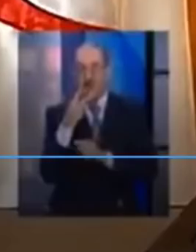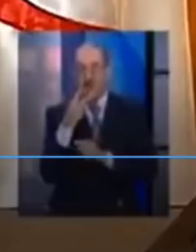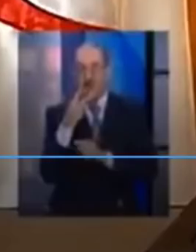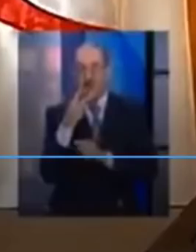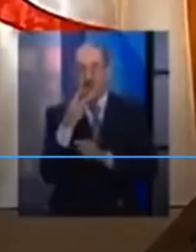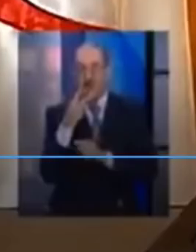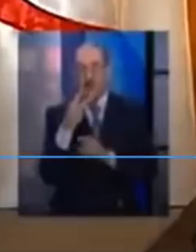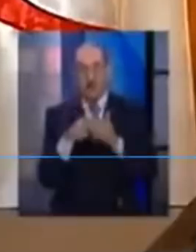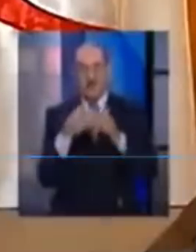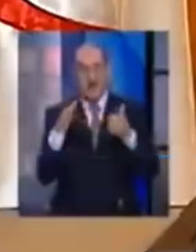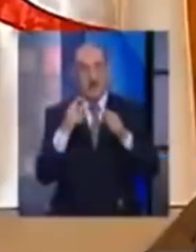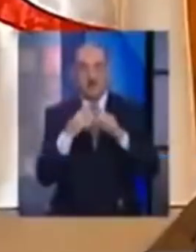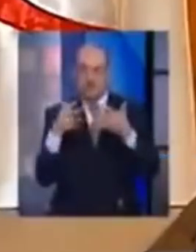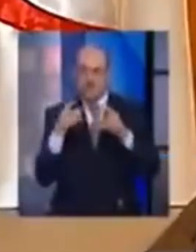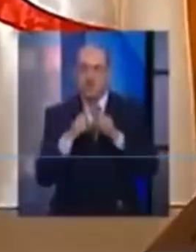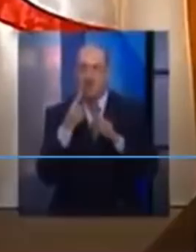تعنيني.